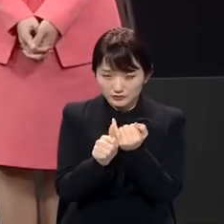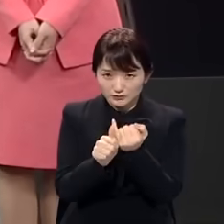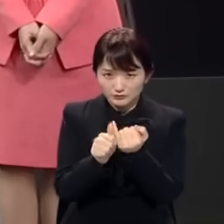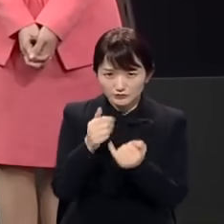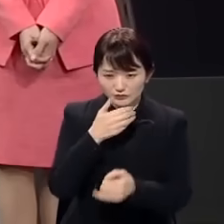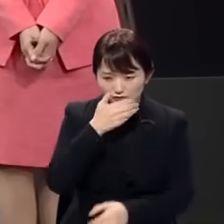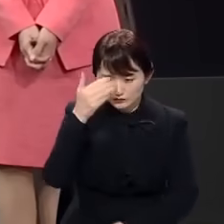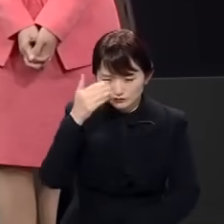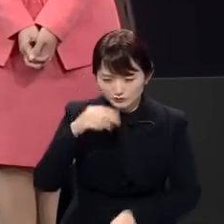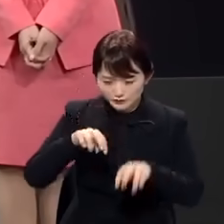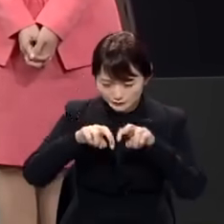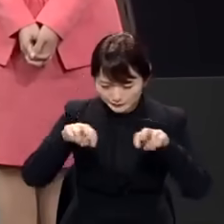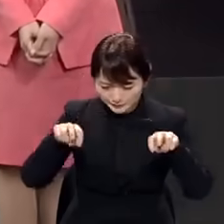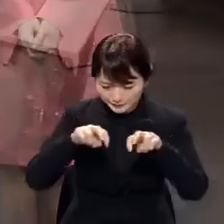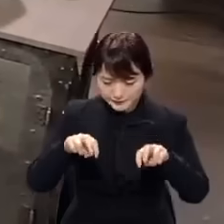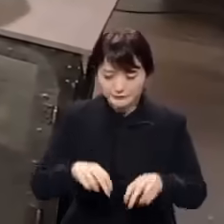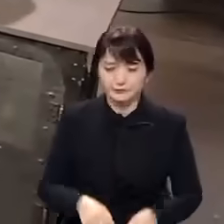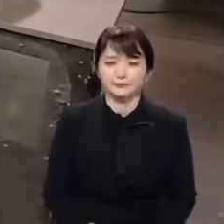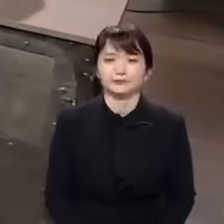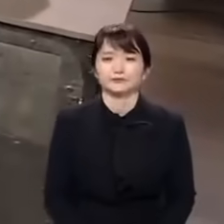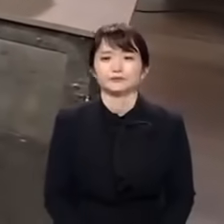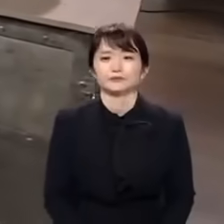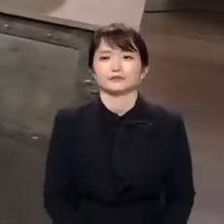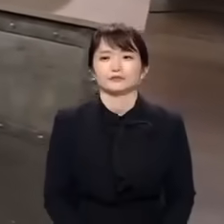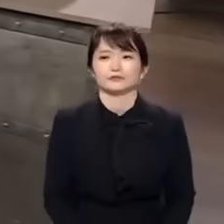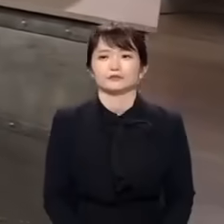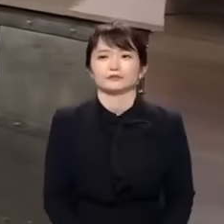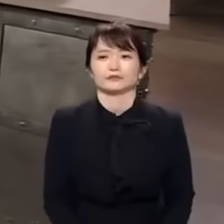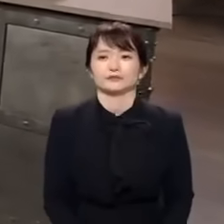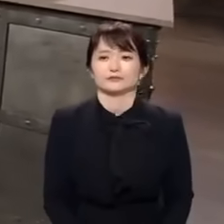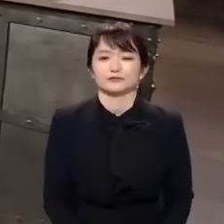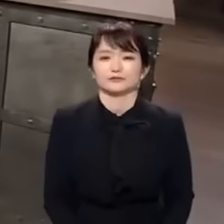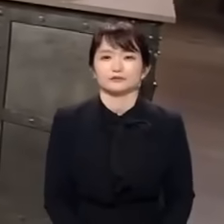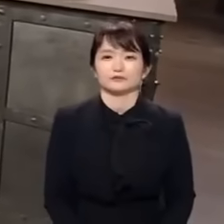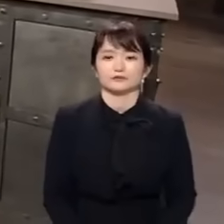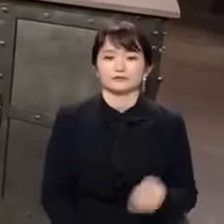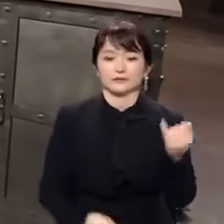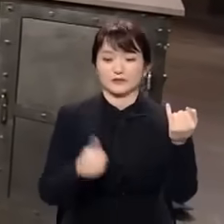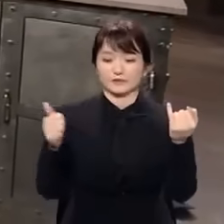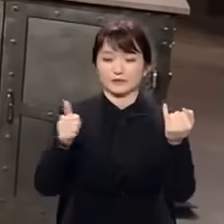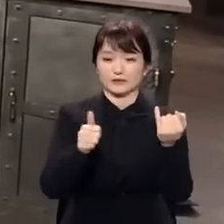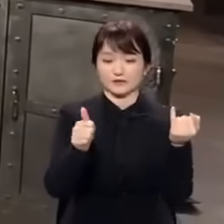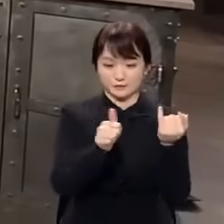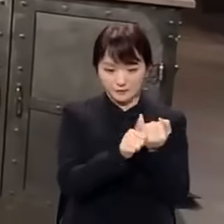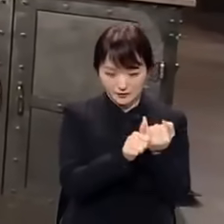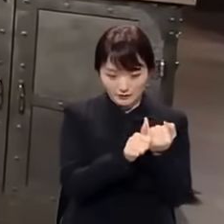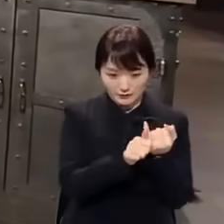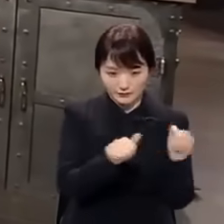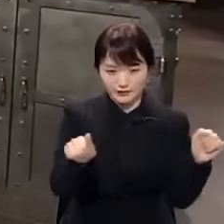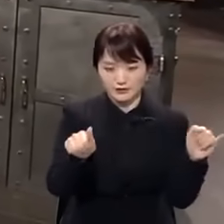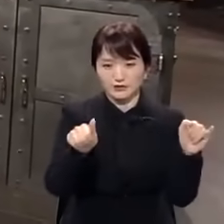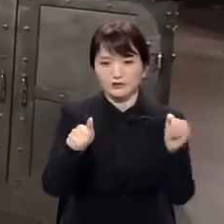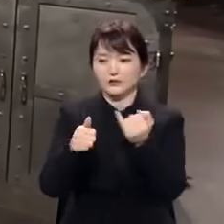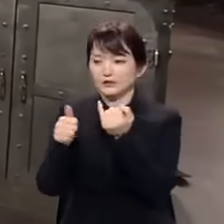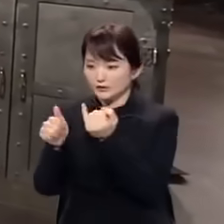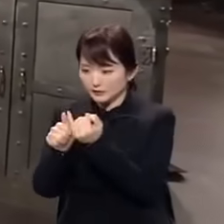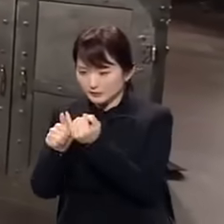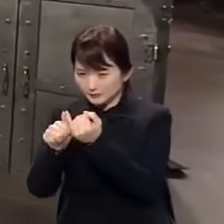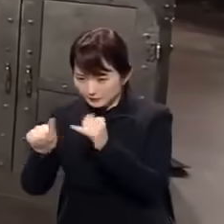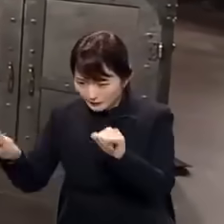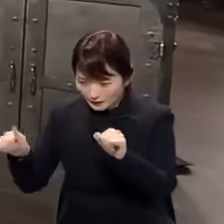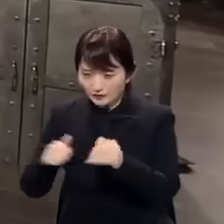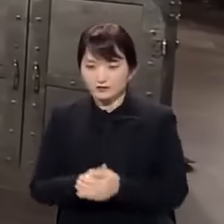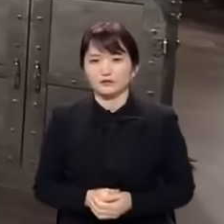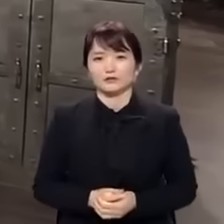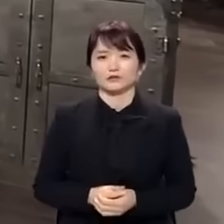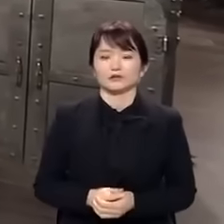꿈을 들여다봅니다 각자 한 번씩 결혼 생활에 아픔을 겪은 두 사람이 있었습니다 앞으로는 잘 살릴 만 남았다고